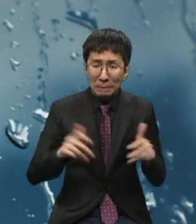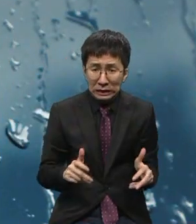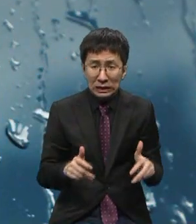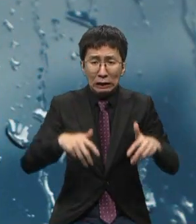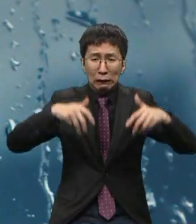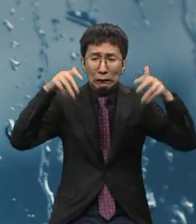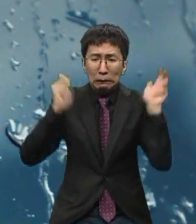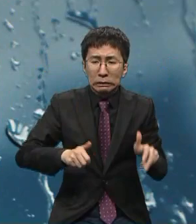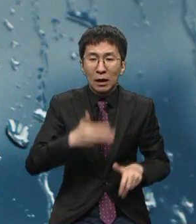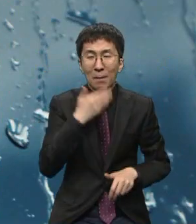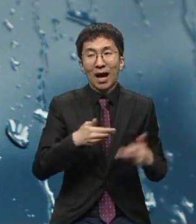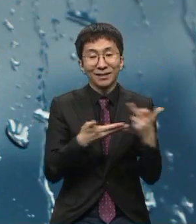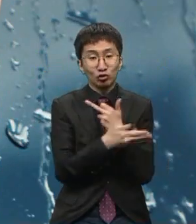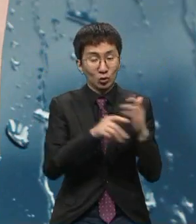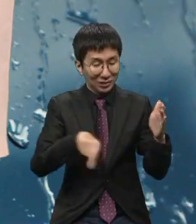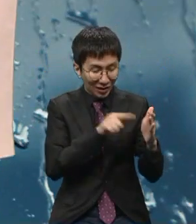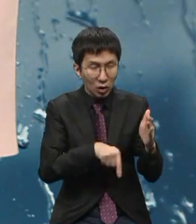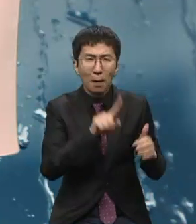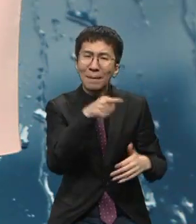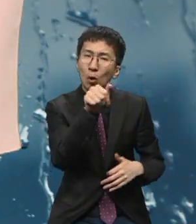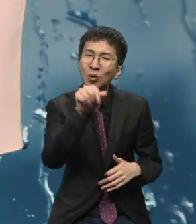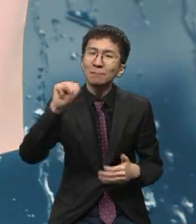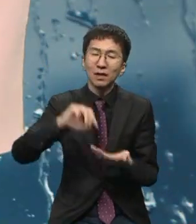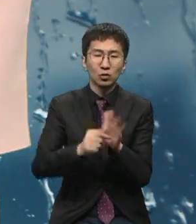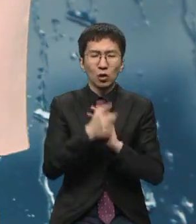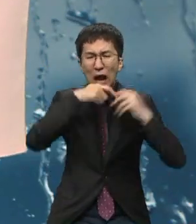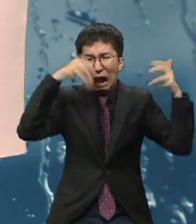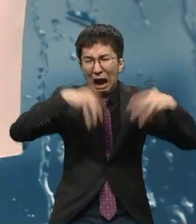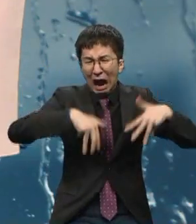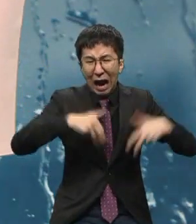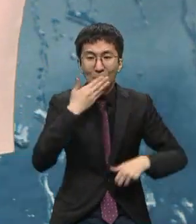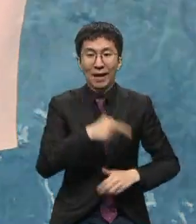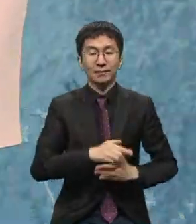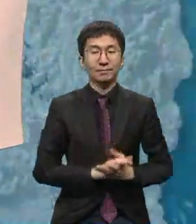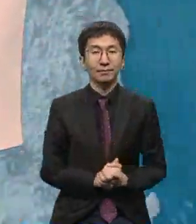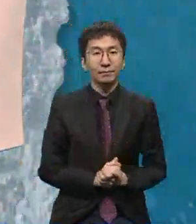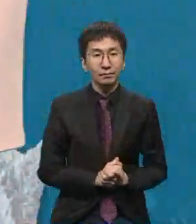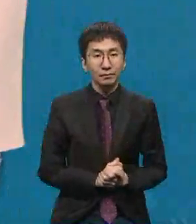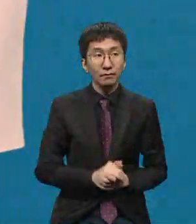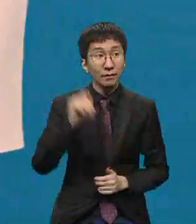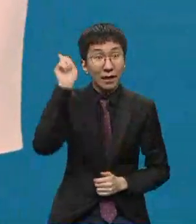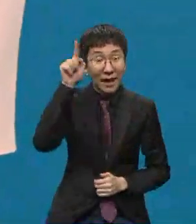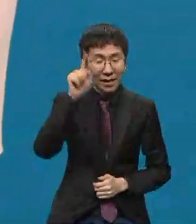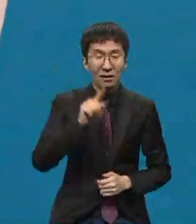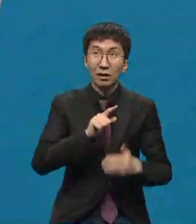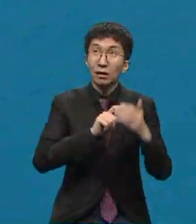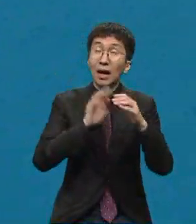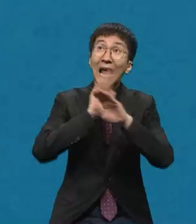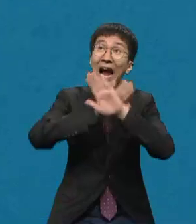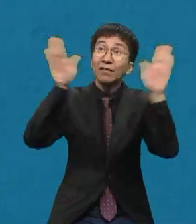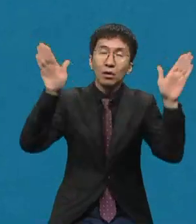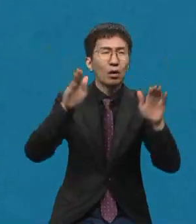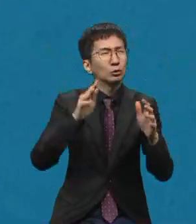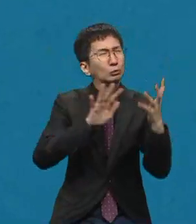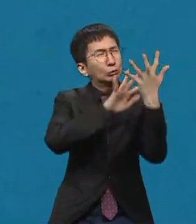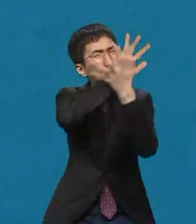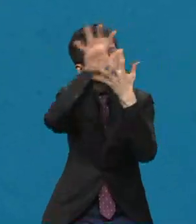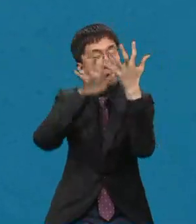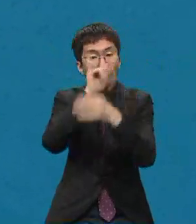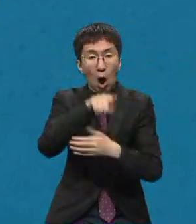제주 산지에는 많게는 150mm 이상이 퍼붓겠습니다. 내일 하늘은 대체로 흐린 가운데 서울 낮